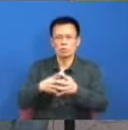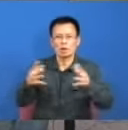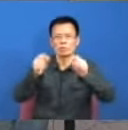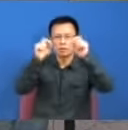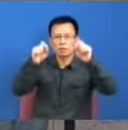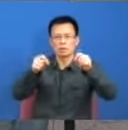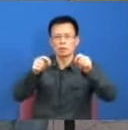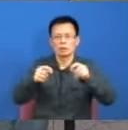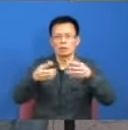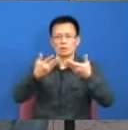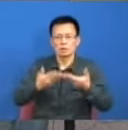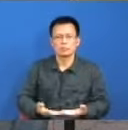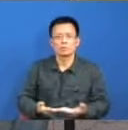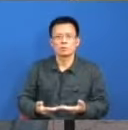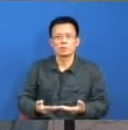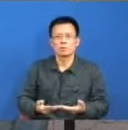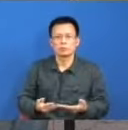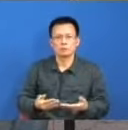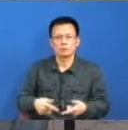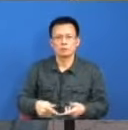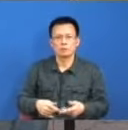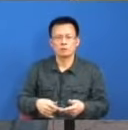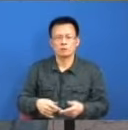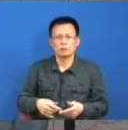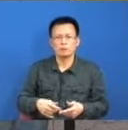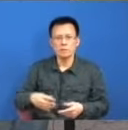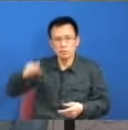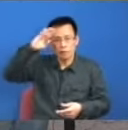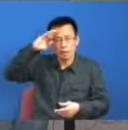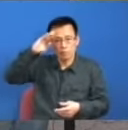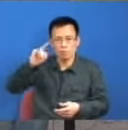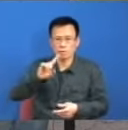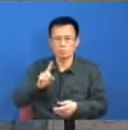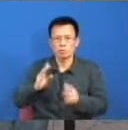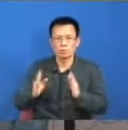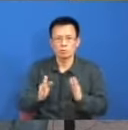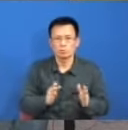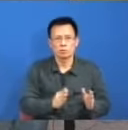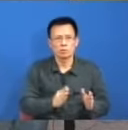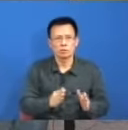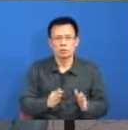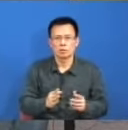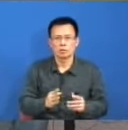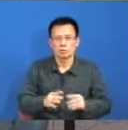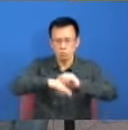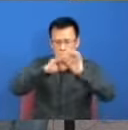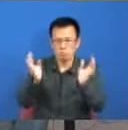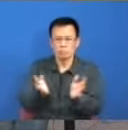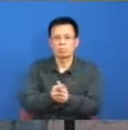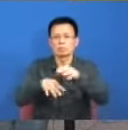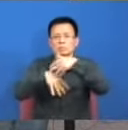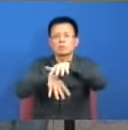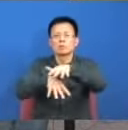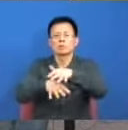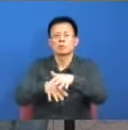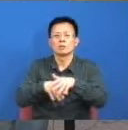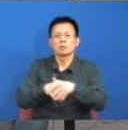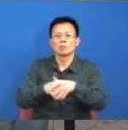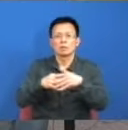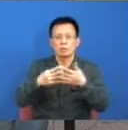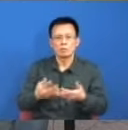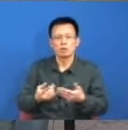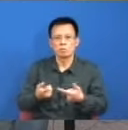今次嘅事故裏面咧，就係、是、即係警方點樣處理成個遊行示威嘅問題。咁當然啦，即係對